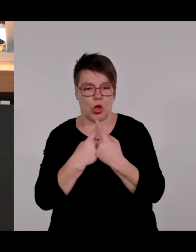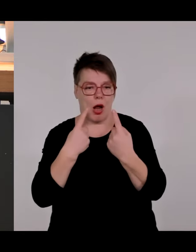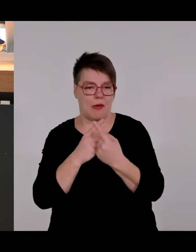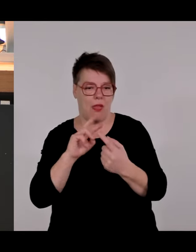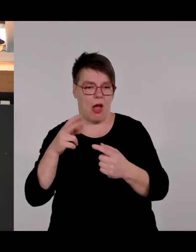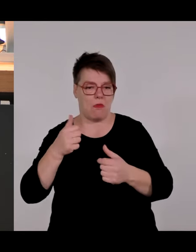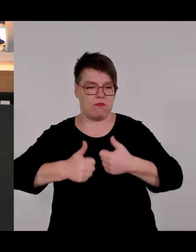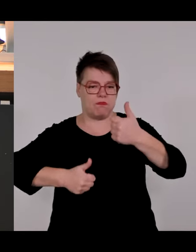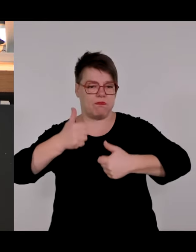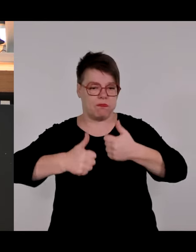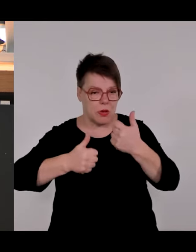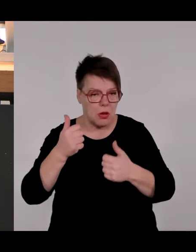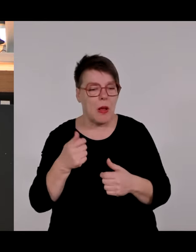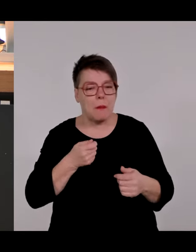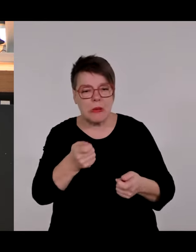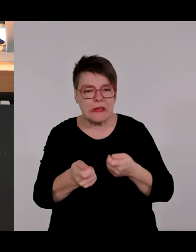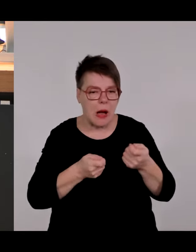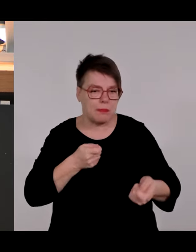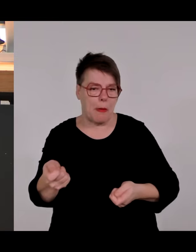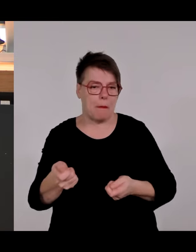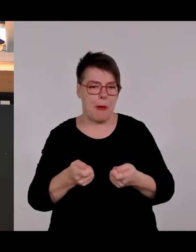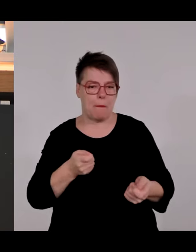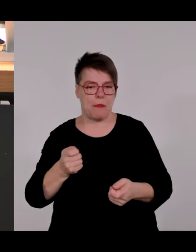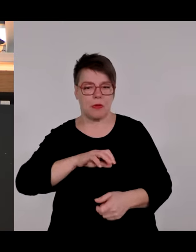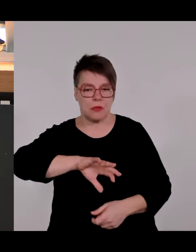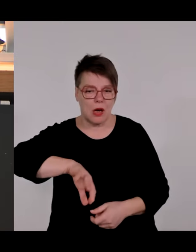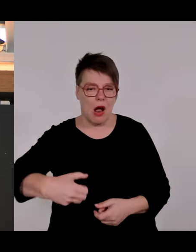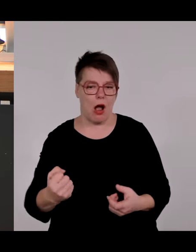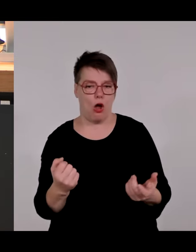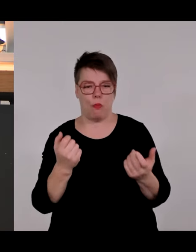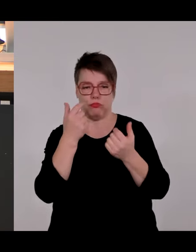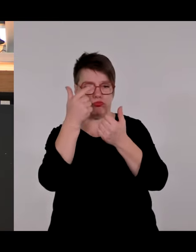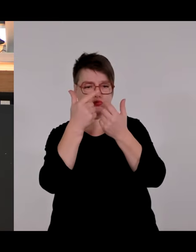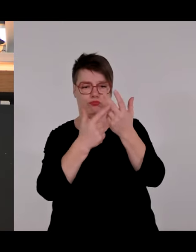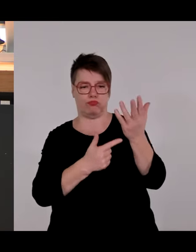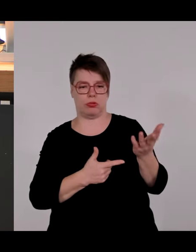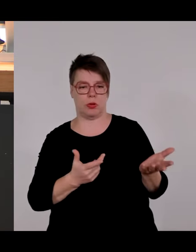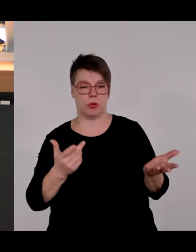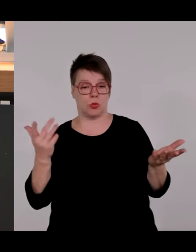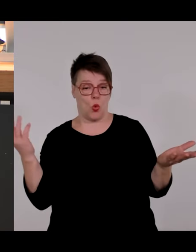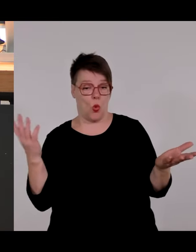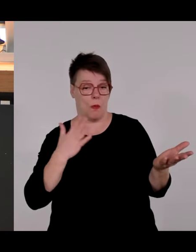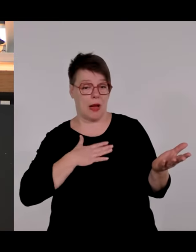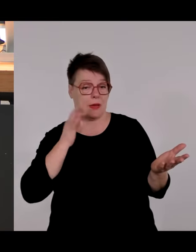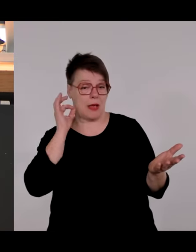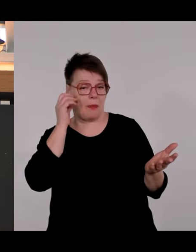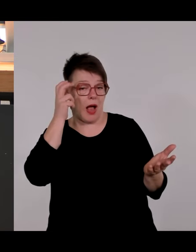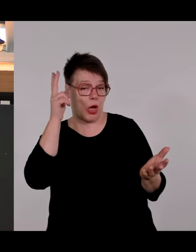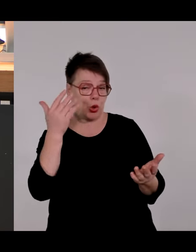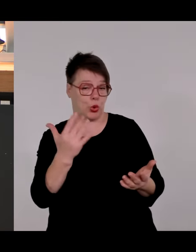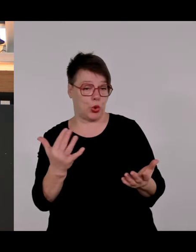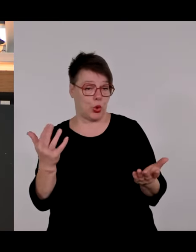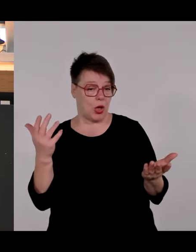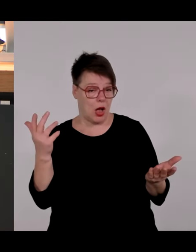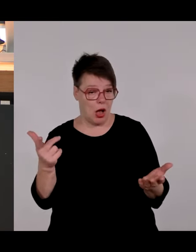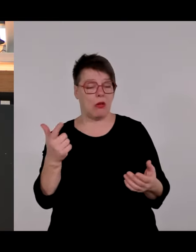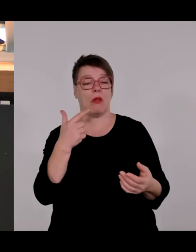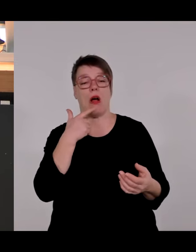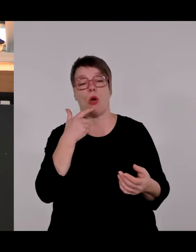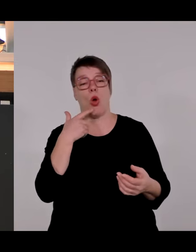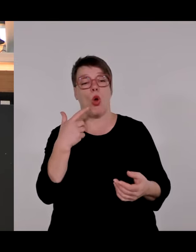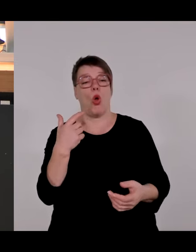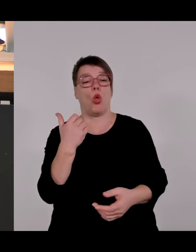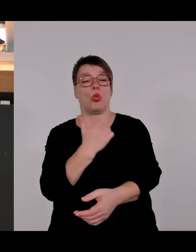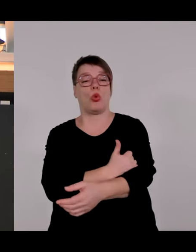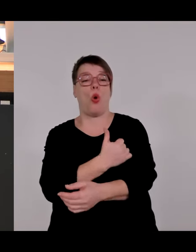wir hier brauchen, ist eine knallharte Durchsetzung des Rechtsschutzes, des Rechtsstaates, eine knallharte Durchsetzung und Stärkung der Polizei und nichts anderes,